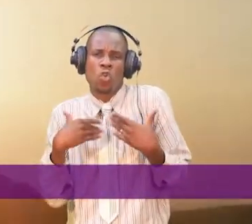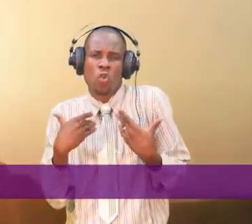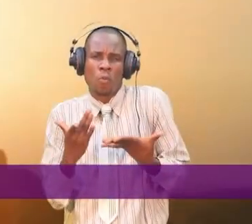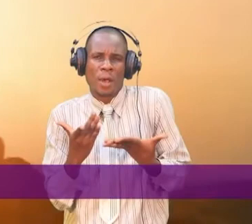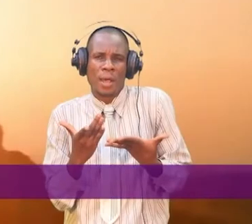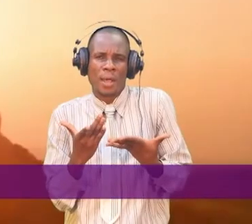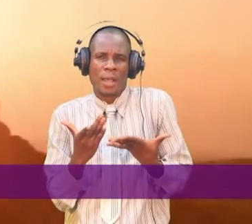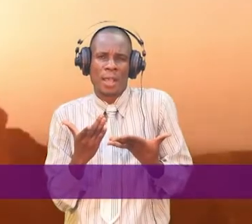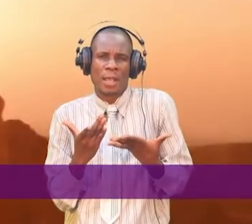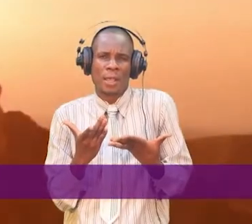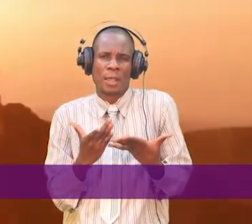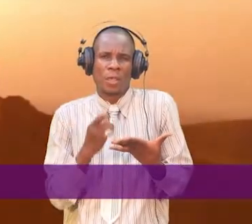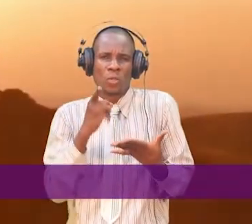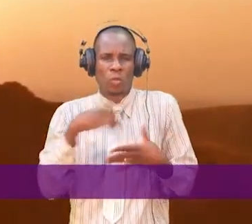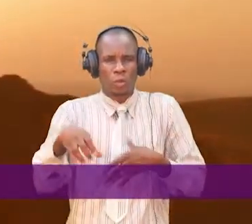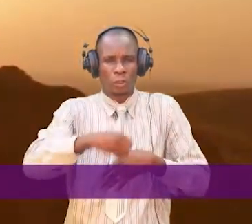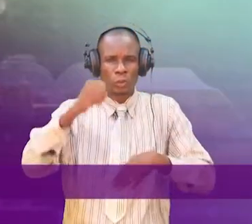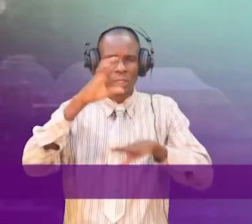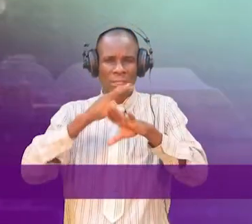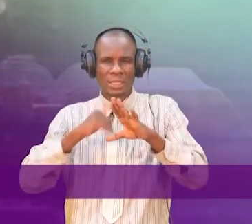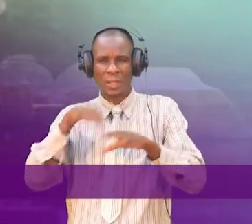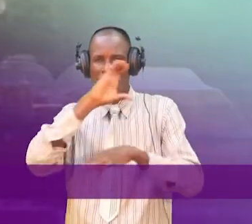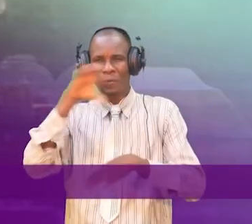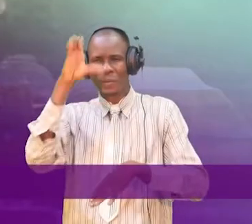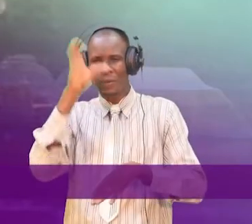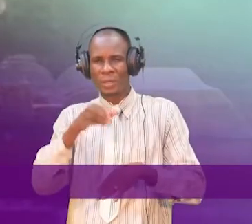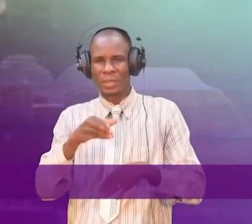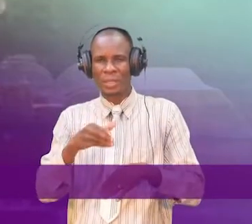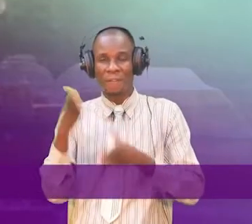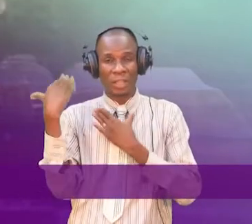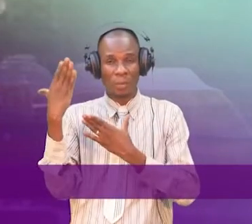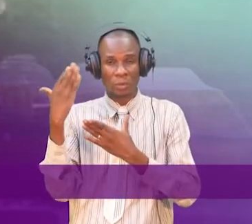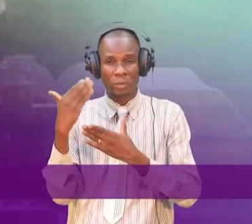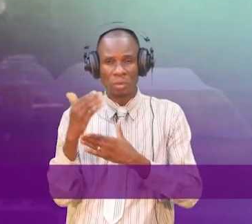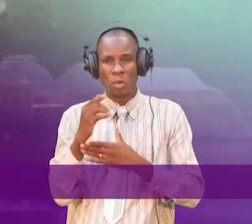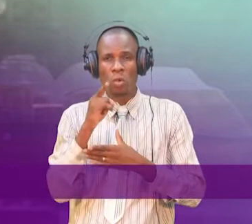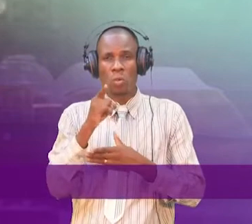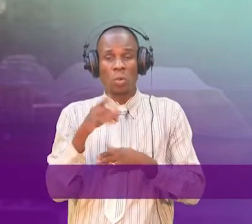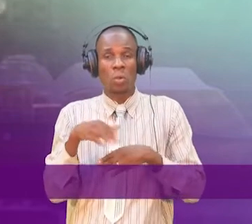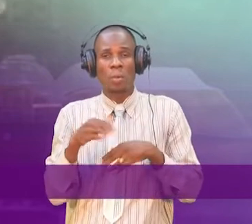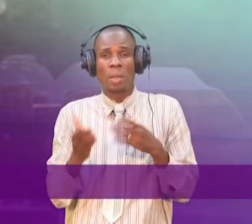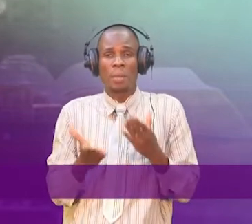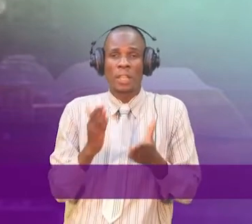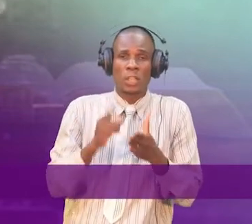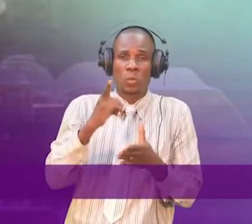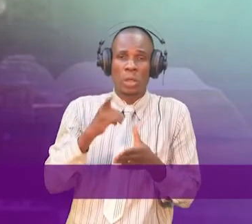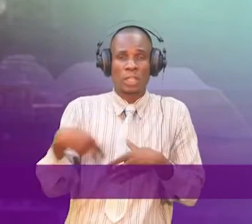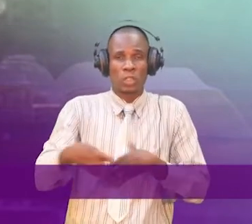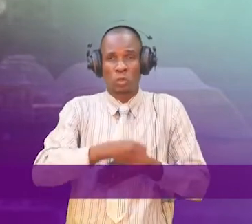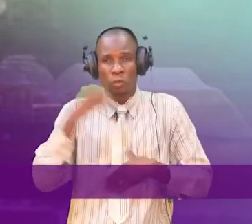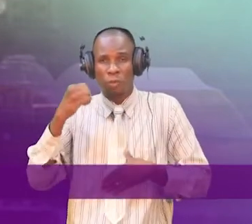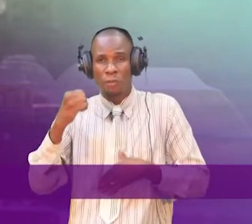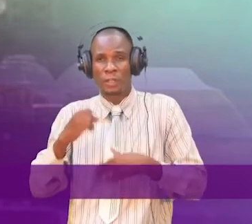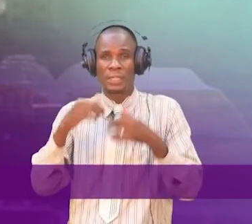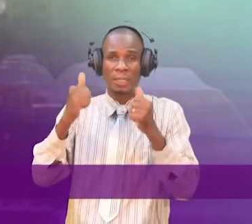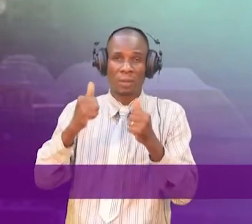nzambe asali mpo na biso kati na Yesu Kristo. Tala tina nini na pokwa lelo, nazali kosenga bino balingana nga ya talo. Eske